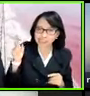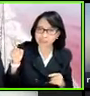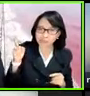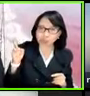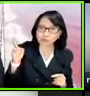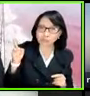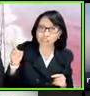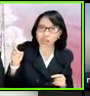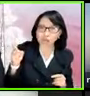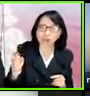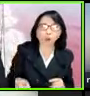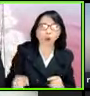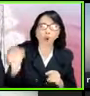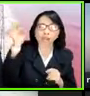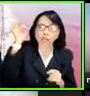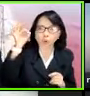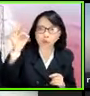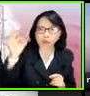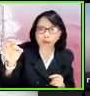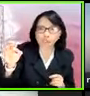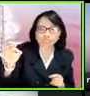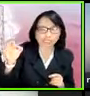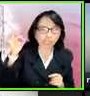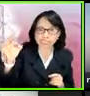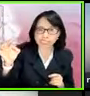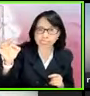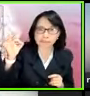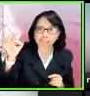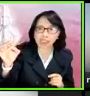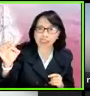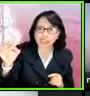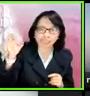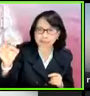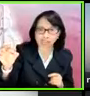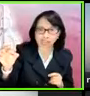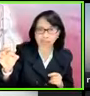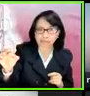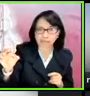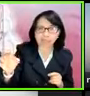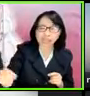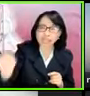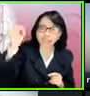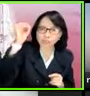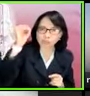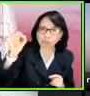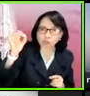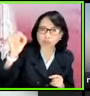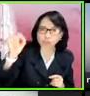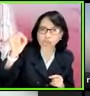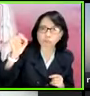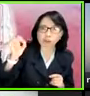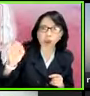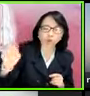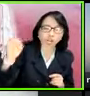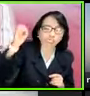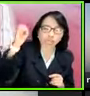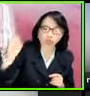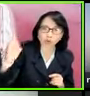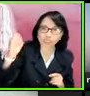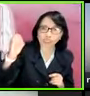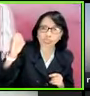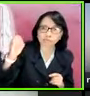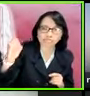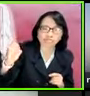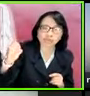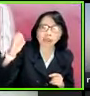ngasih Paulus tahu bahwa orang Romawi tidak bisa menahan dan menangkapnya Rasul Paulus lu bahwa orang